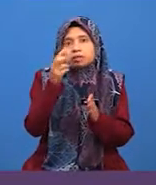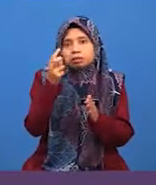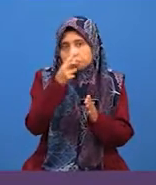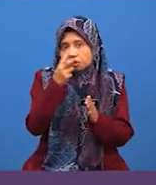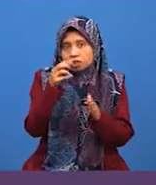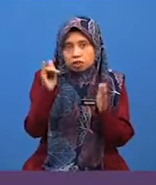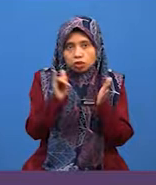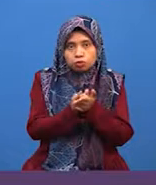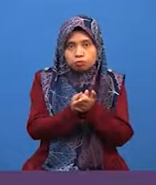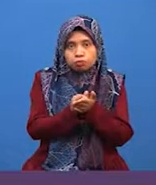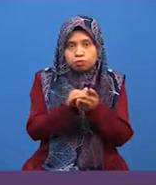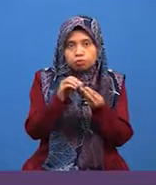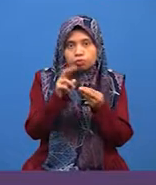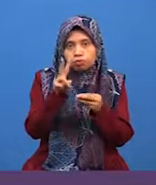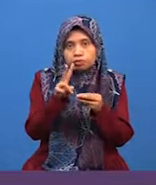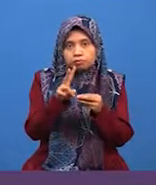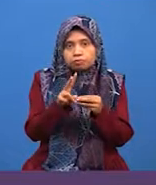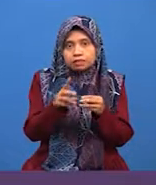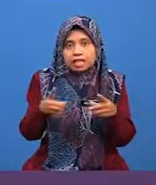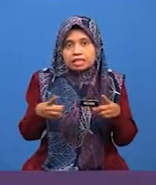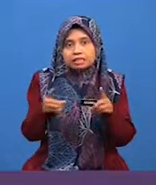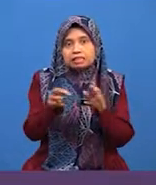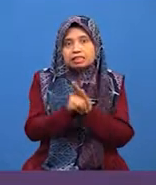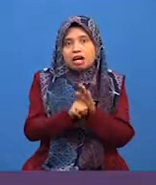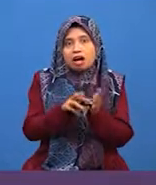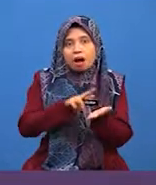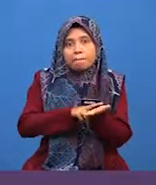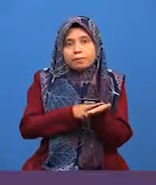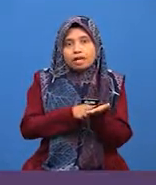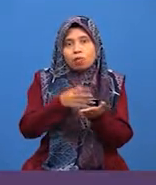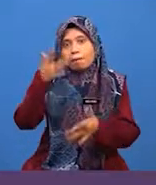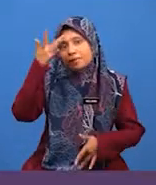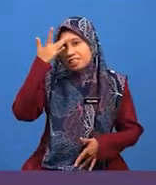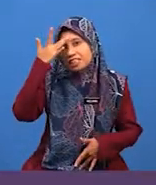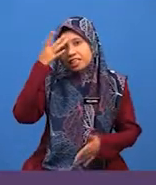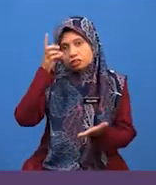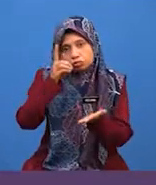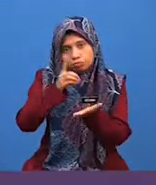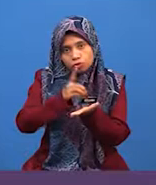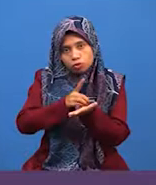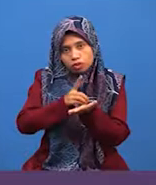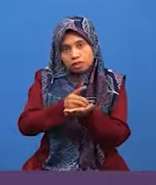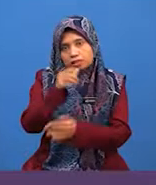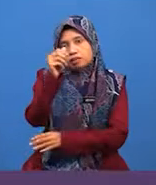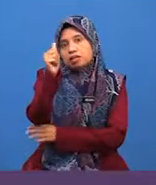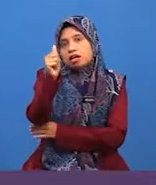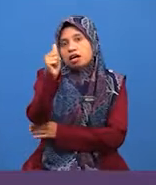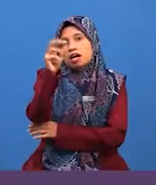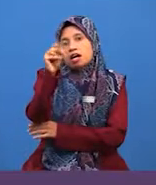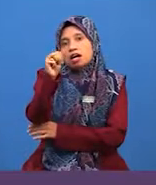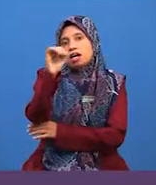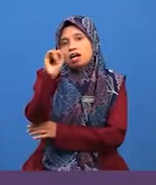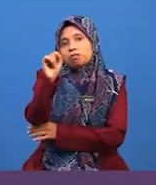Ayat kedua. Sedang merawat pesakit, Dr. Amirul.